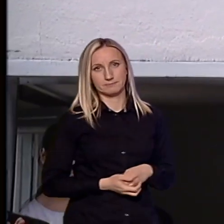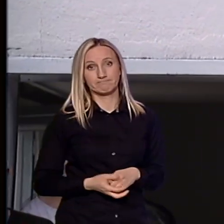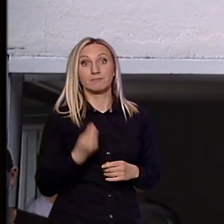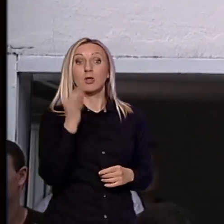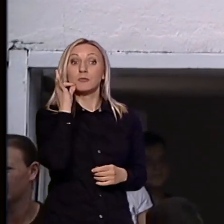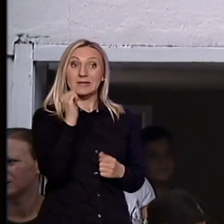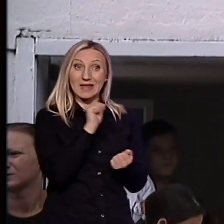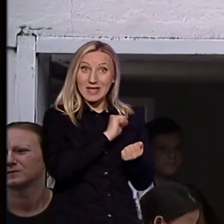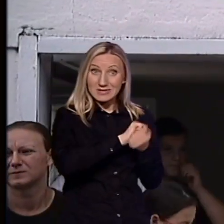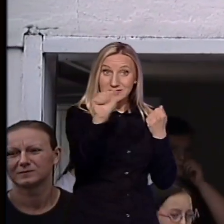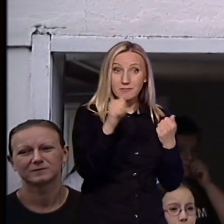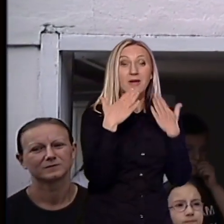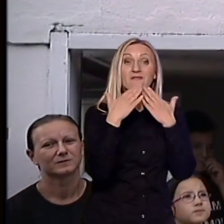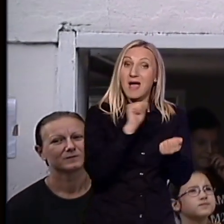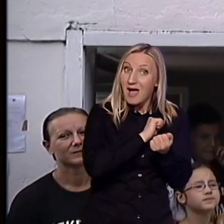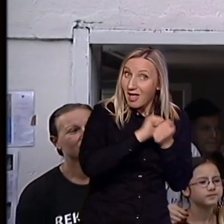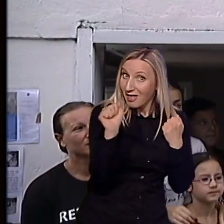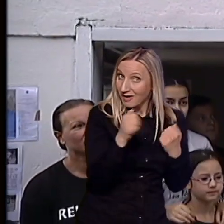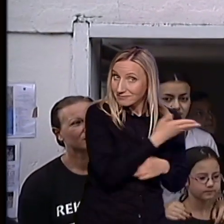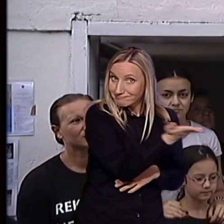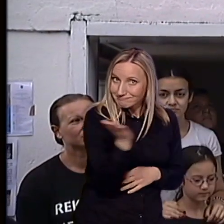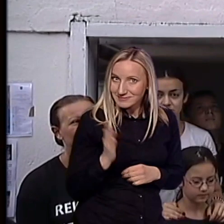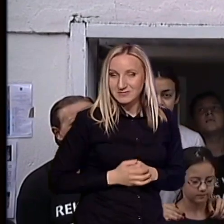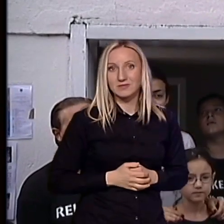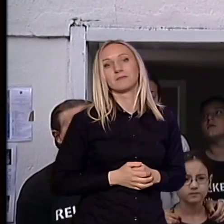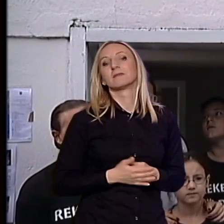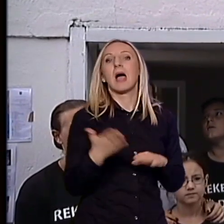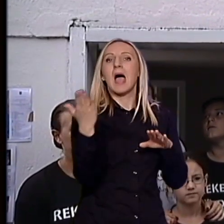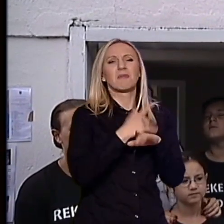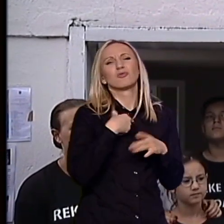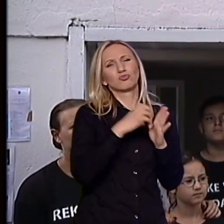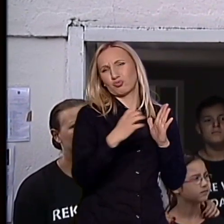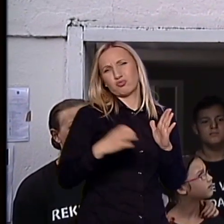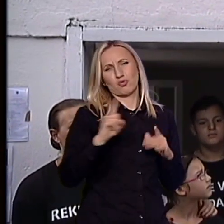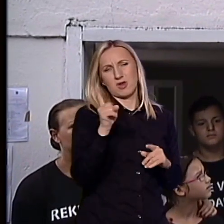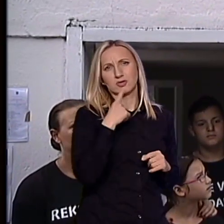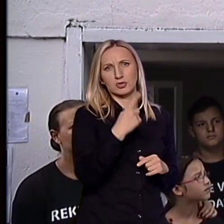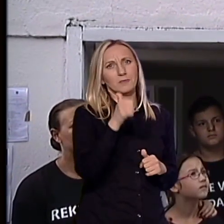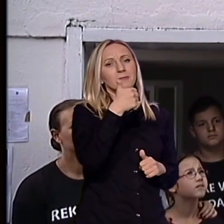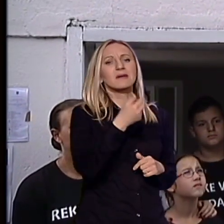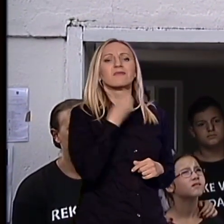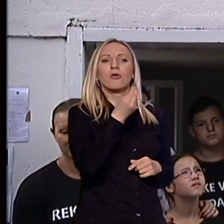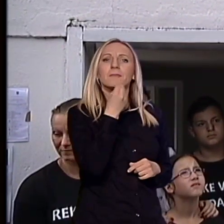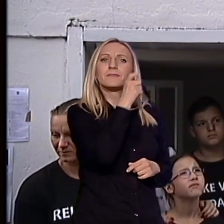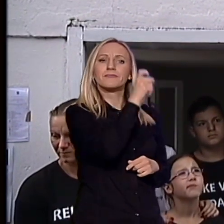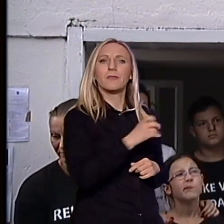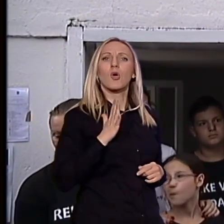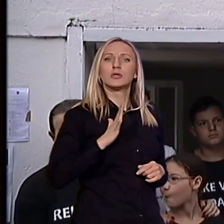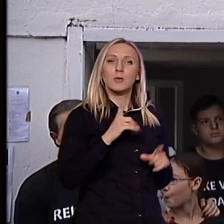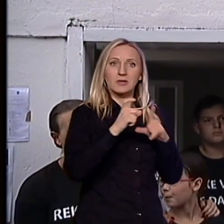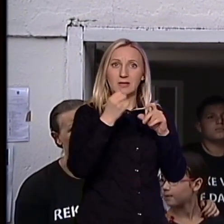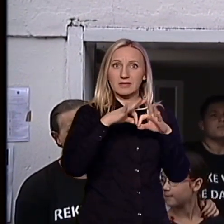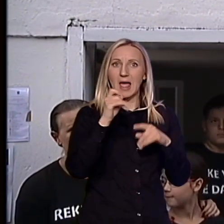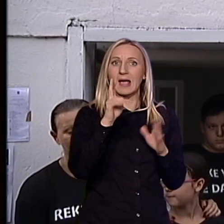Dobar dan svima. Hvala svima. Ja pre nego što vam bilo šta kažem, a neću dugo da pričam, želim da dam reč gospodinu